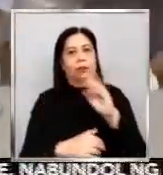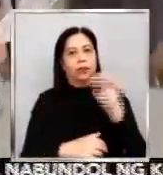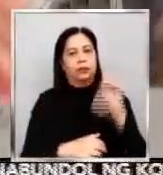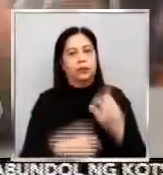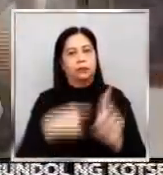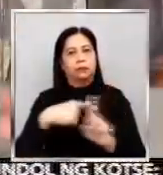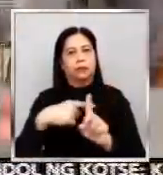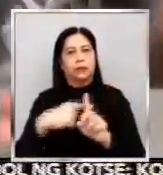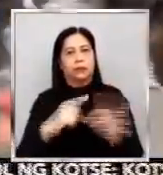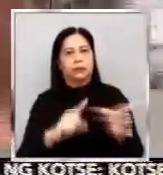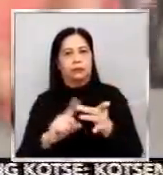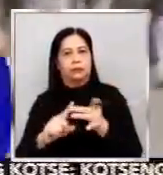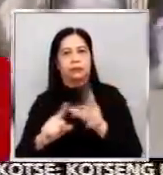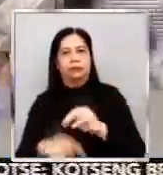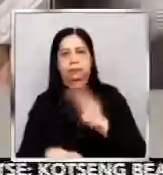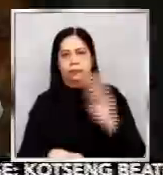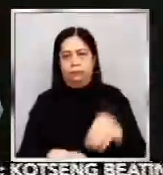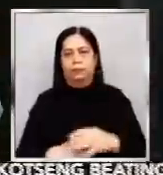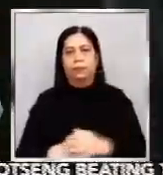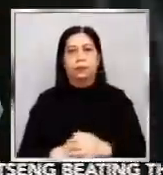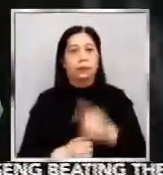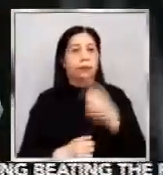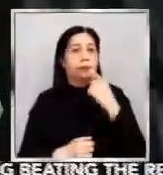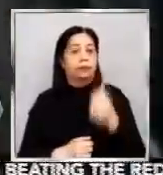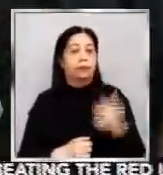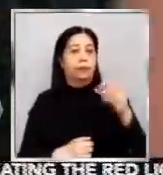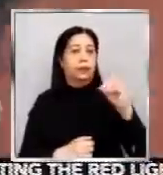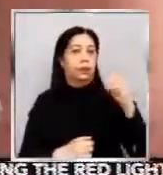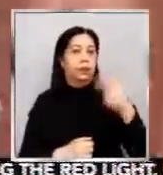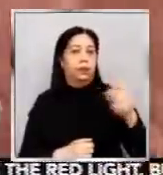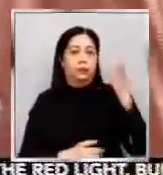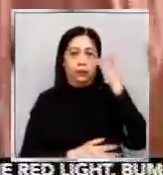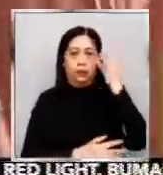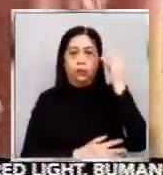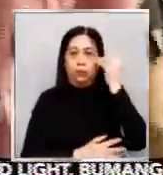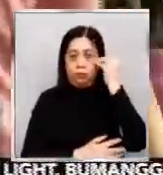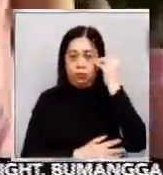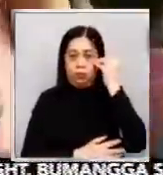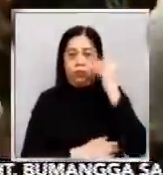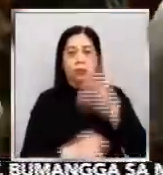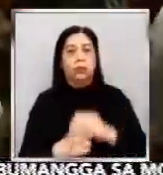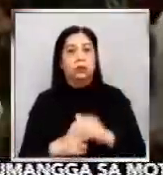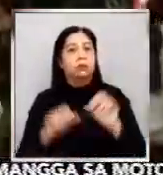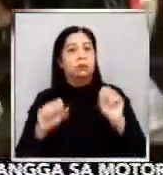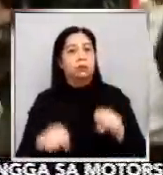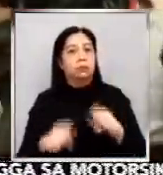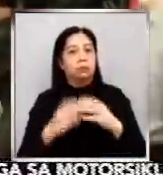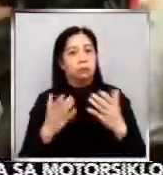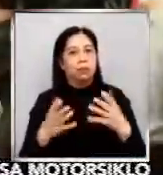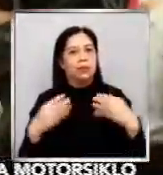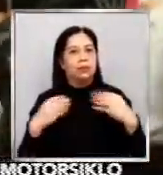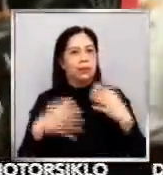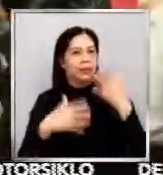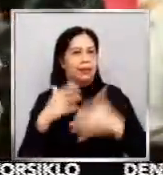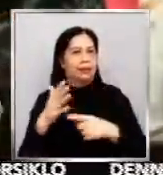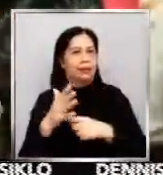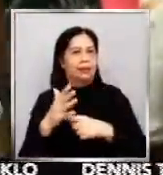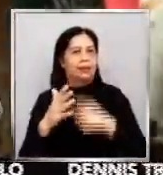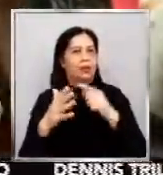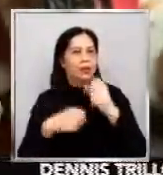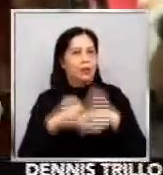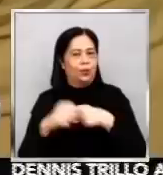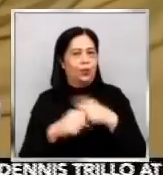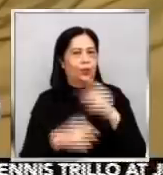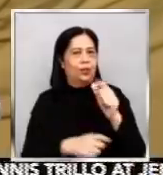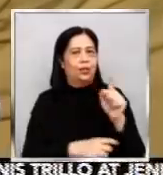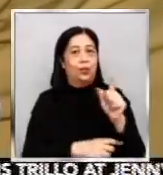Metro Manila. Sabi naman ni Health Secretary Francisco Duque III, posibleng makakamit sa katapusan ng 2021 ang